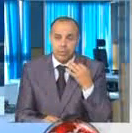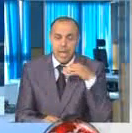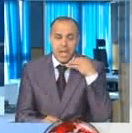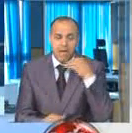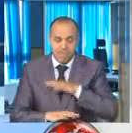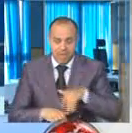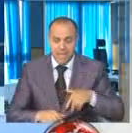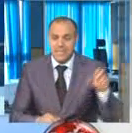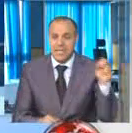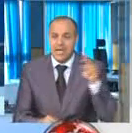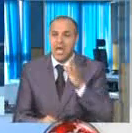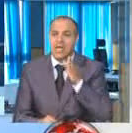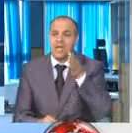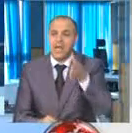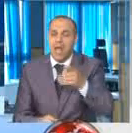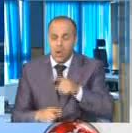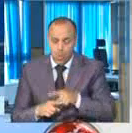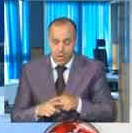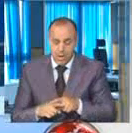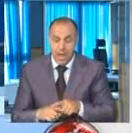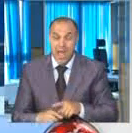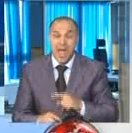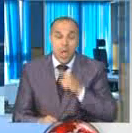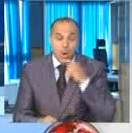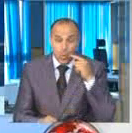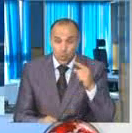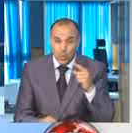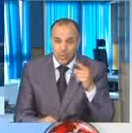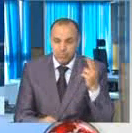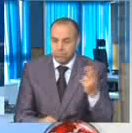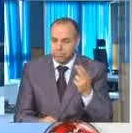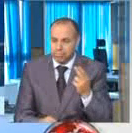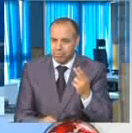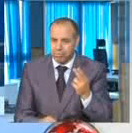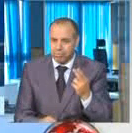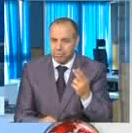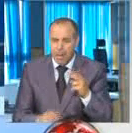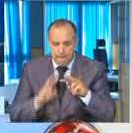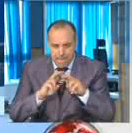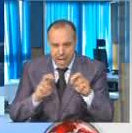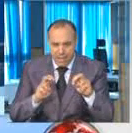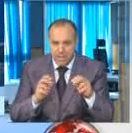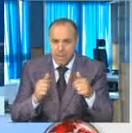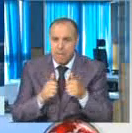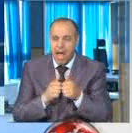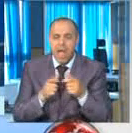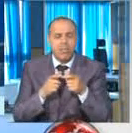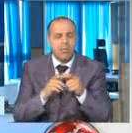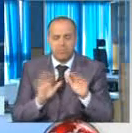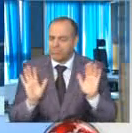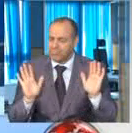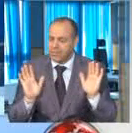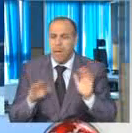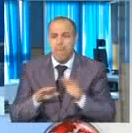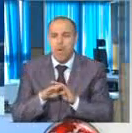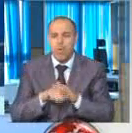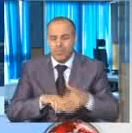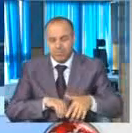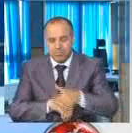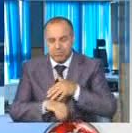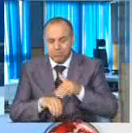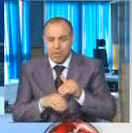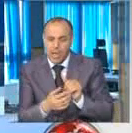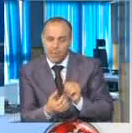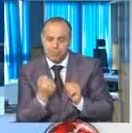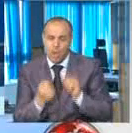ختام زيارة أداها إلى اليونان أن روسيا لن تجري أي مباحثات مع أي دولة بخصوص إعادة القرم